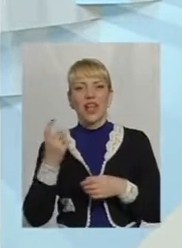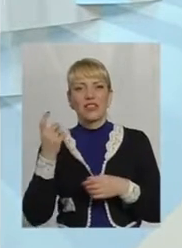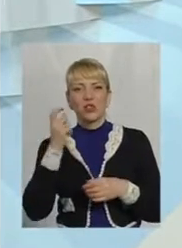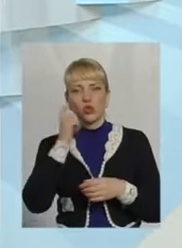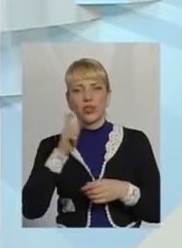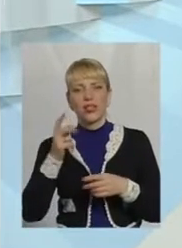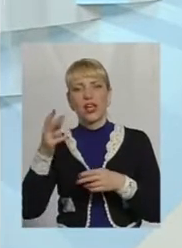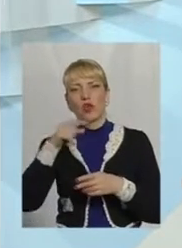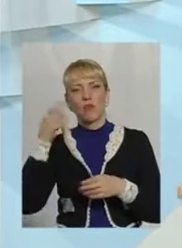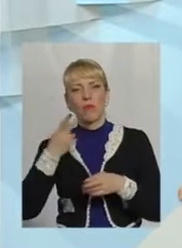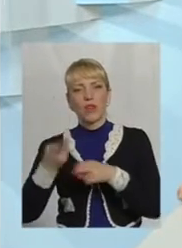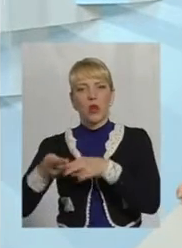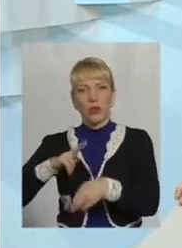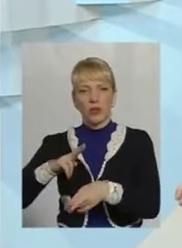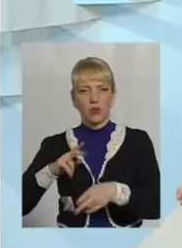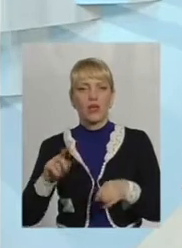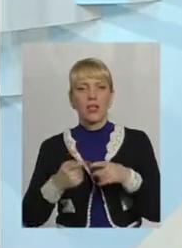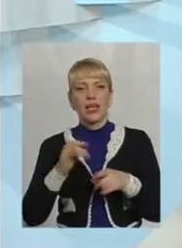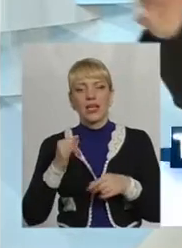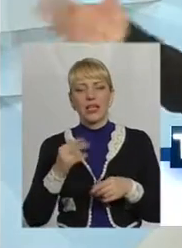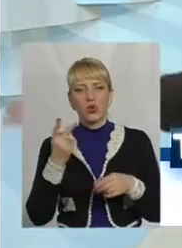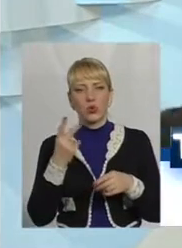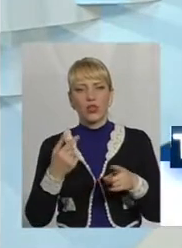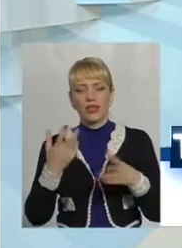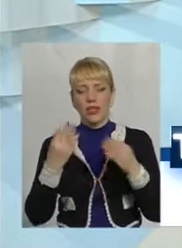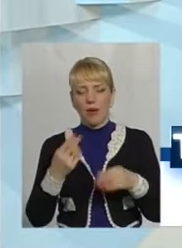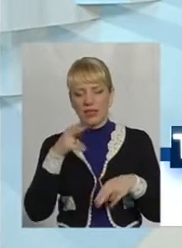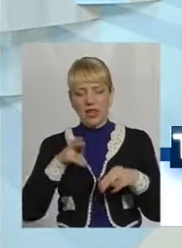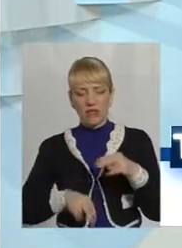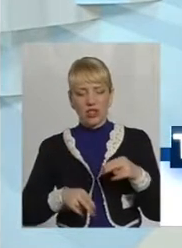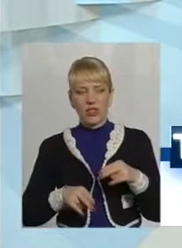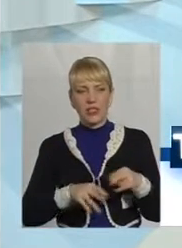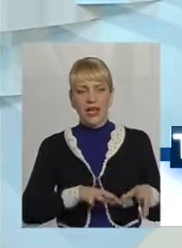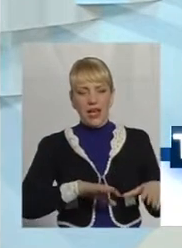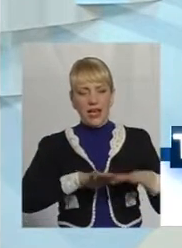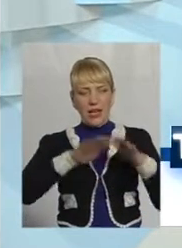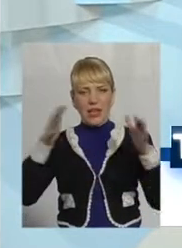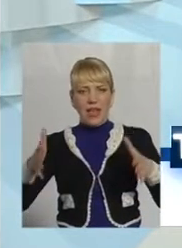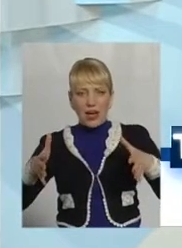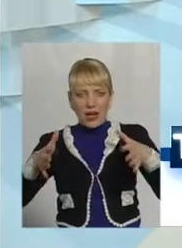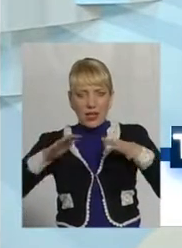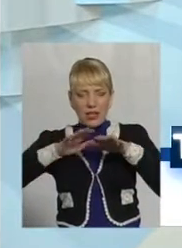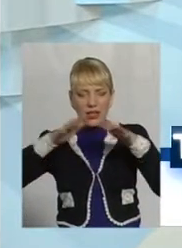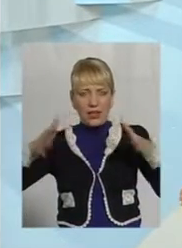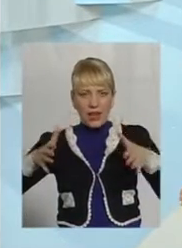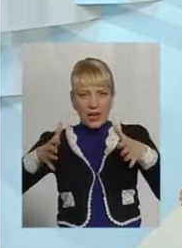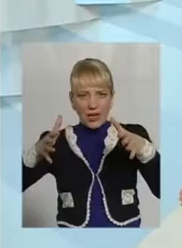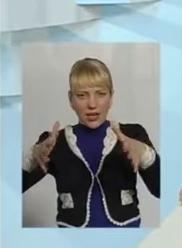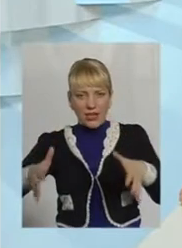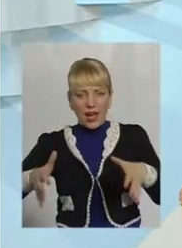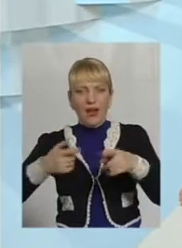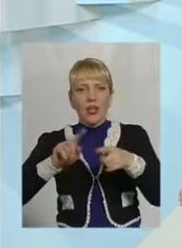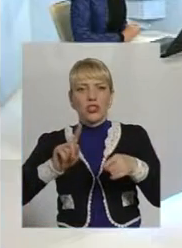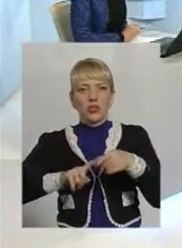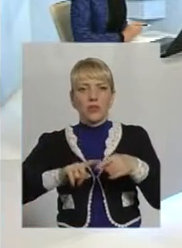друге, буквально днями завершилося накриття зруйнованого саркофагу